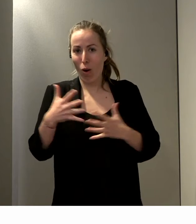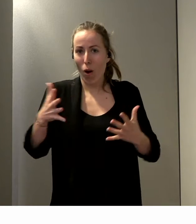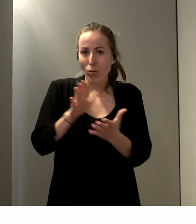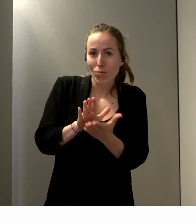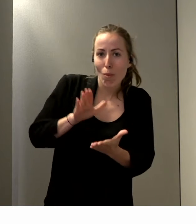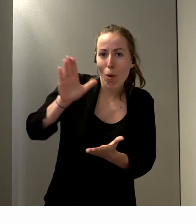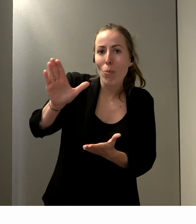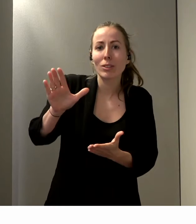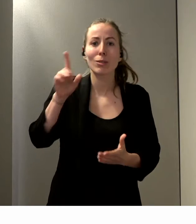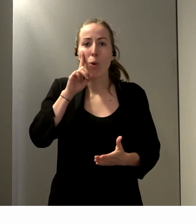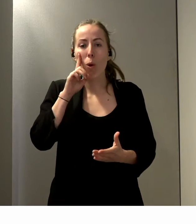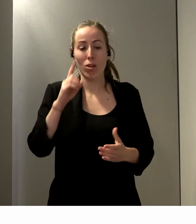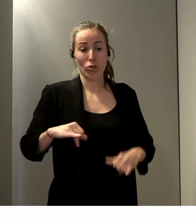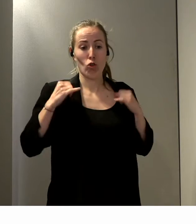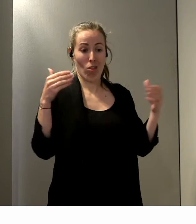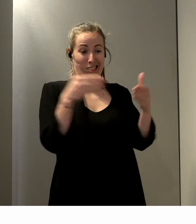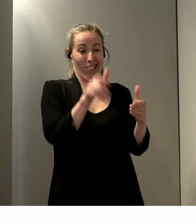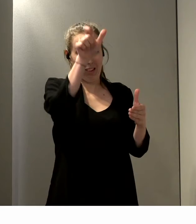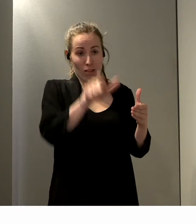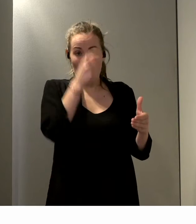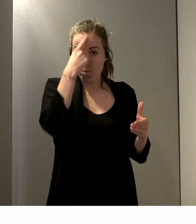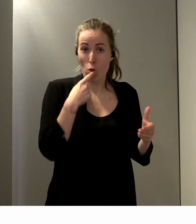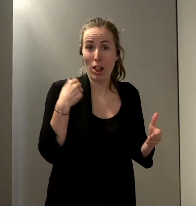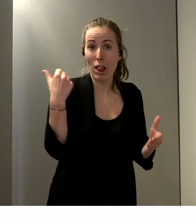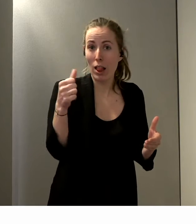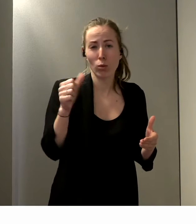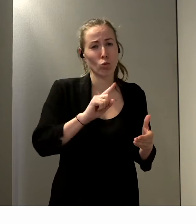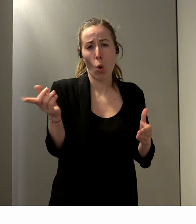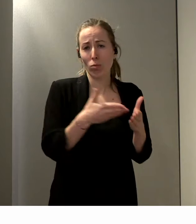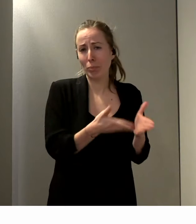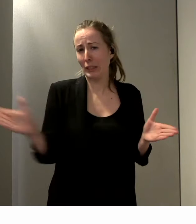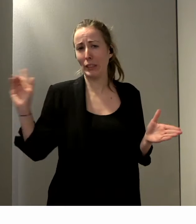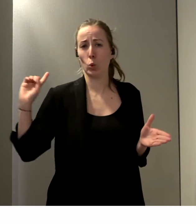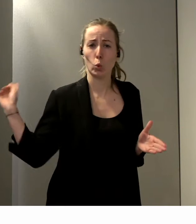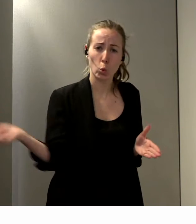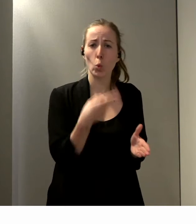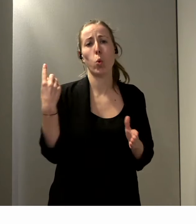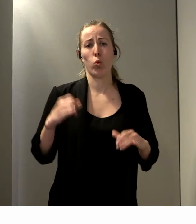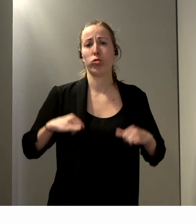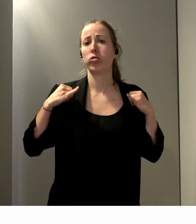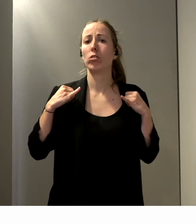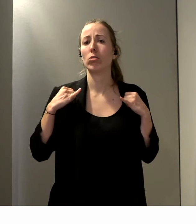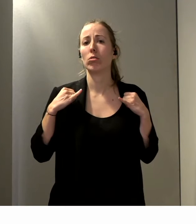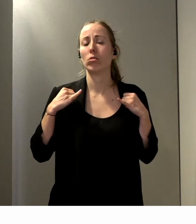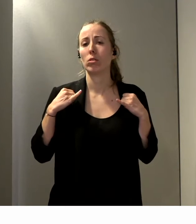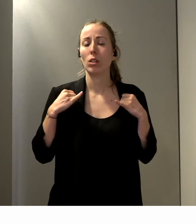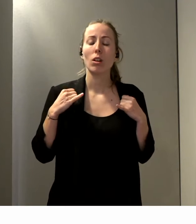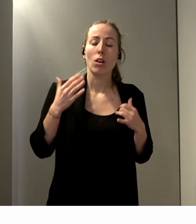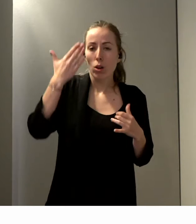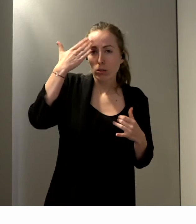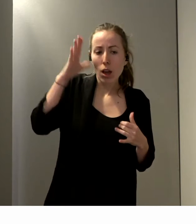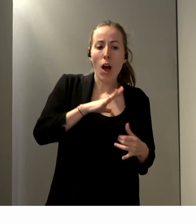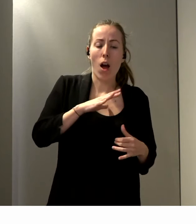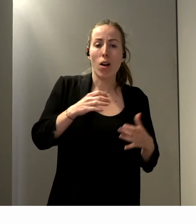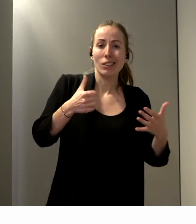pas qu'un seul jeune, il y a tous les jeunes, et certains ont 16,